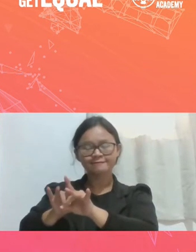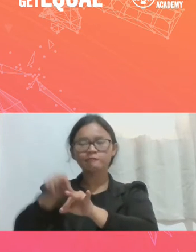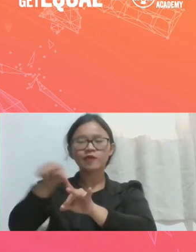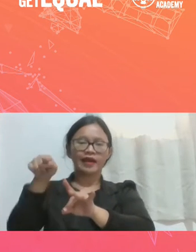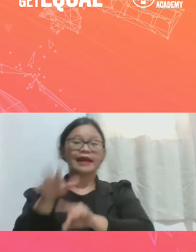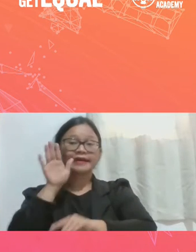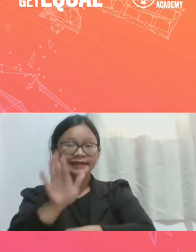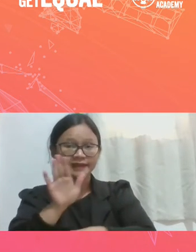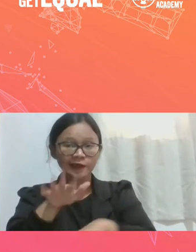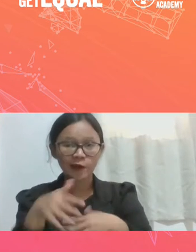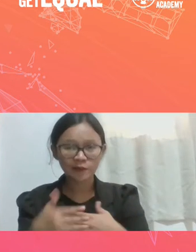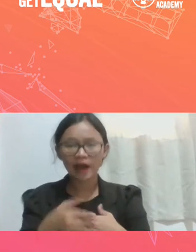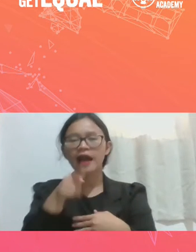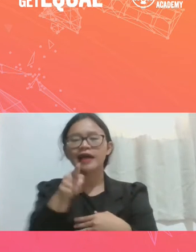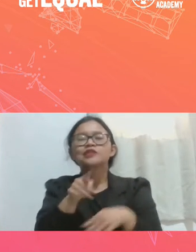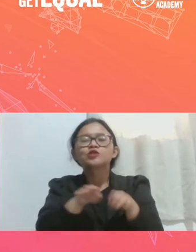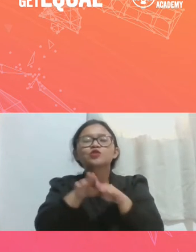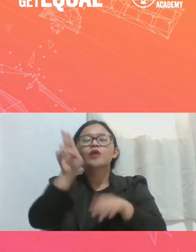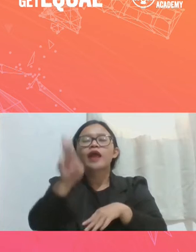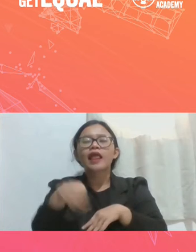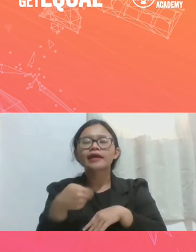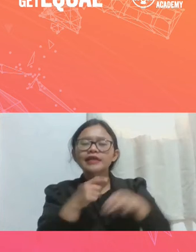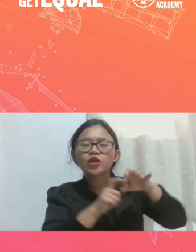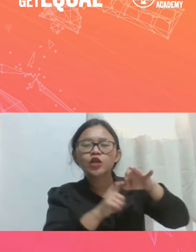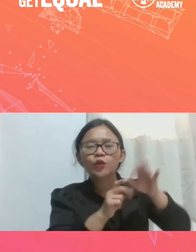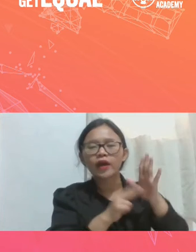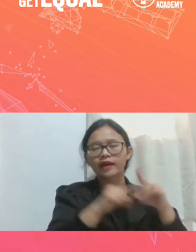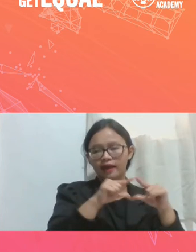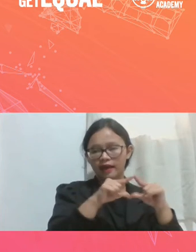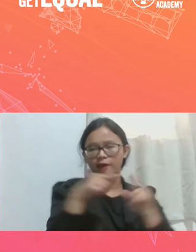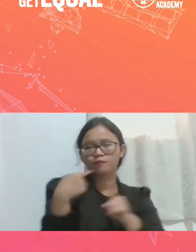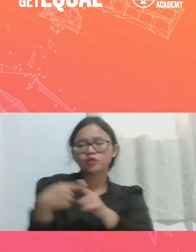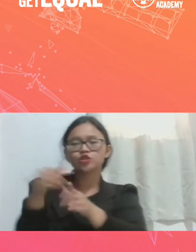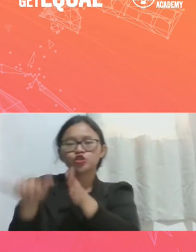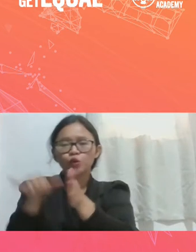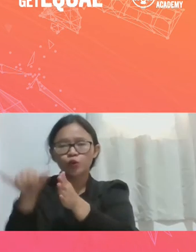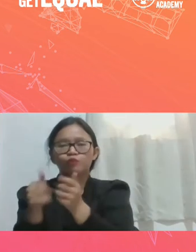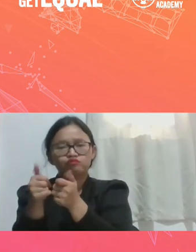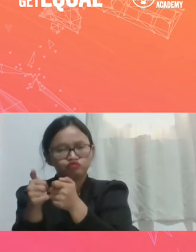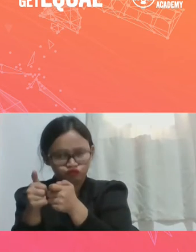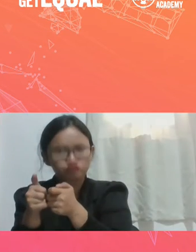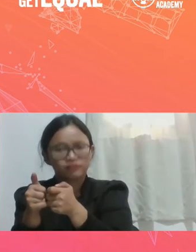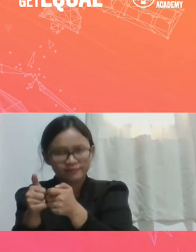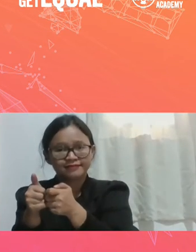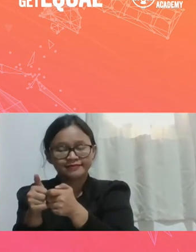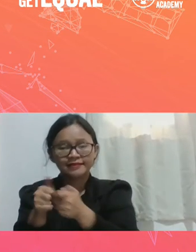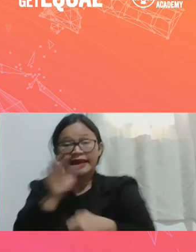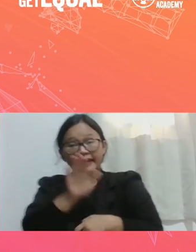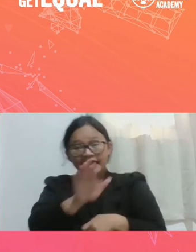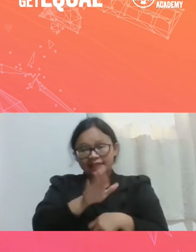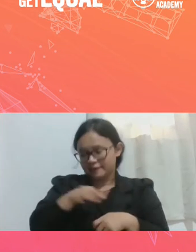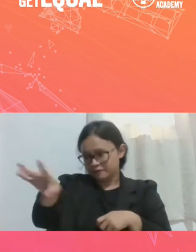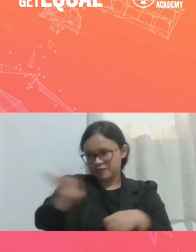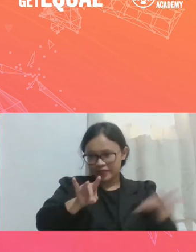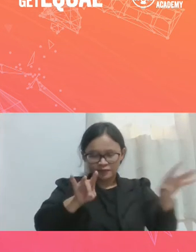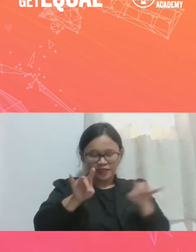itu tentunya hanya yang akan berasal dari kolom Q&A. Buat teman-teman yang berada di YouTube, jangan khawatir teman-teman panitia akan menyampaikannya di